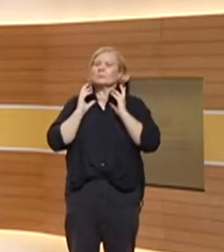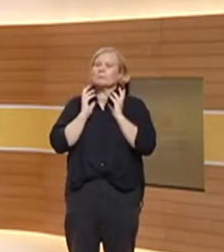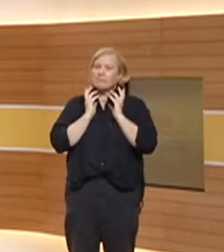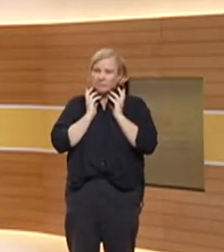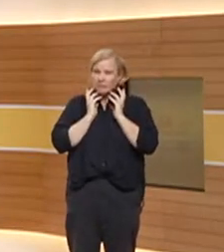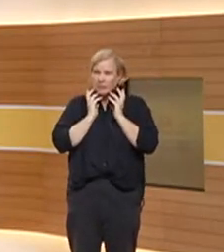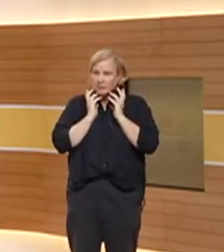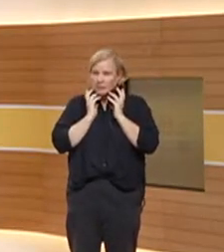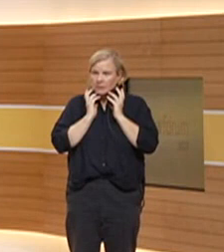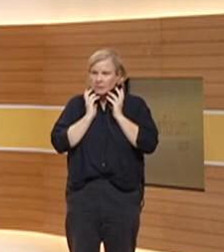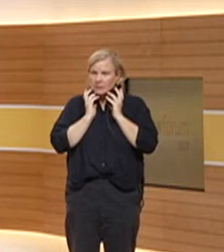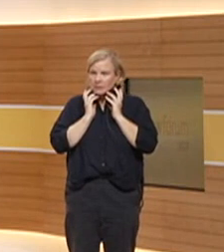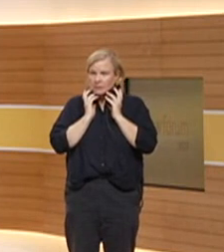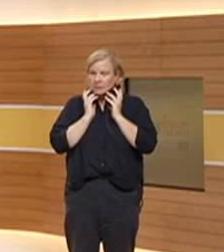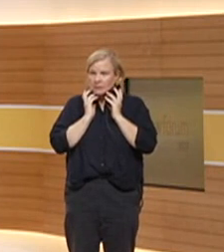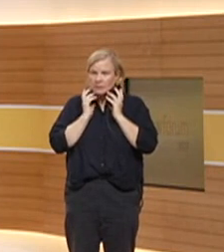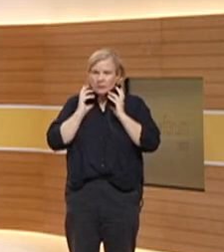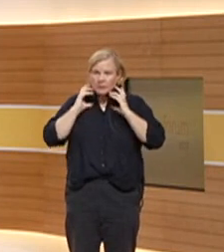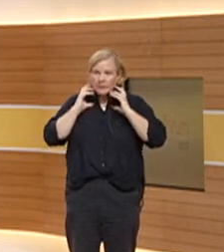Kabine.